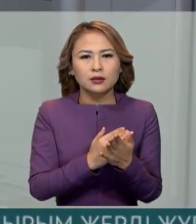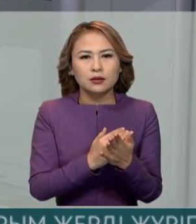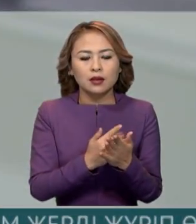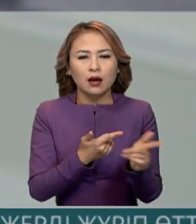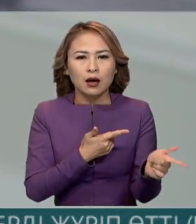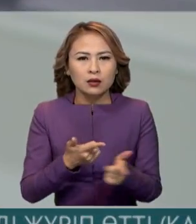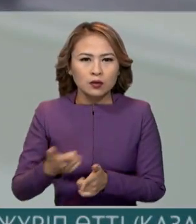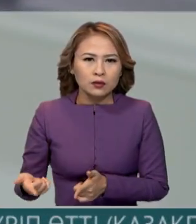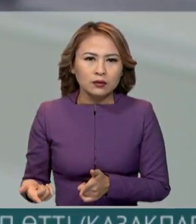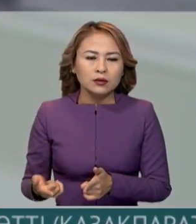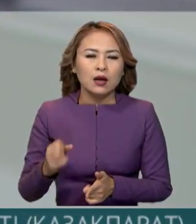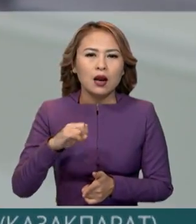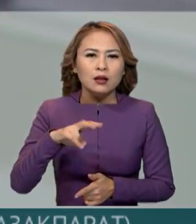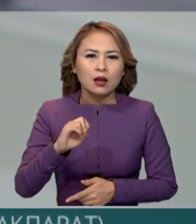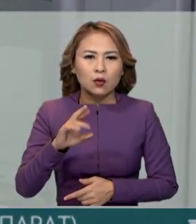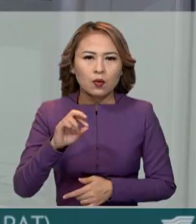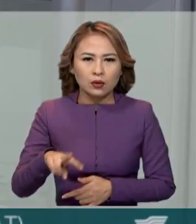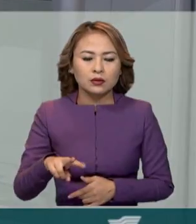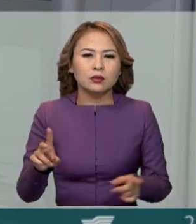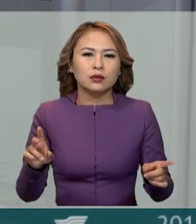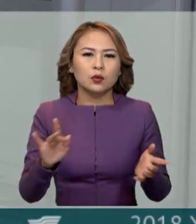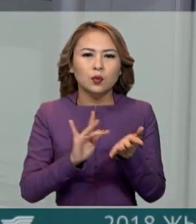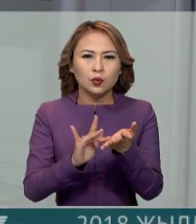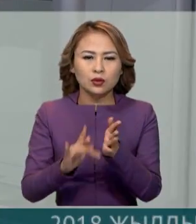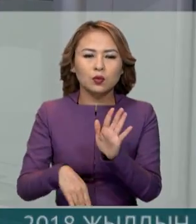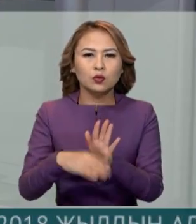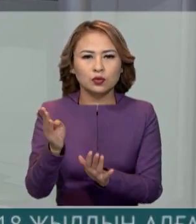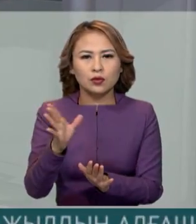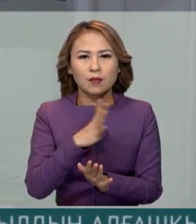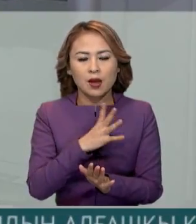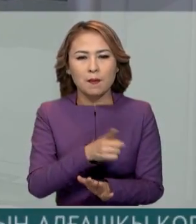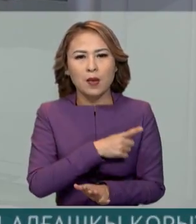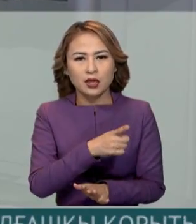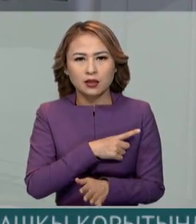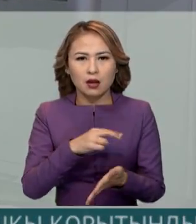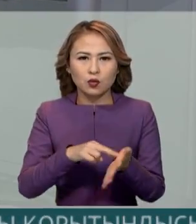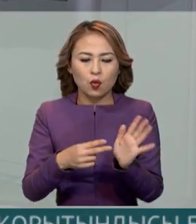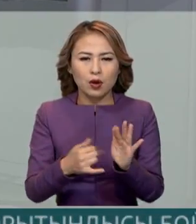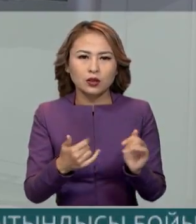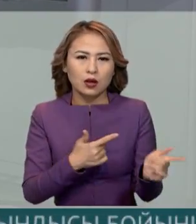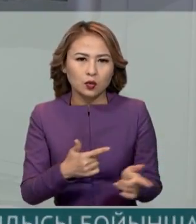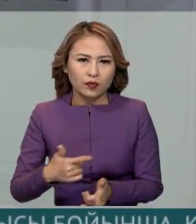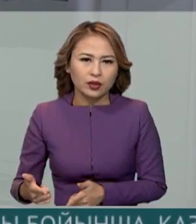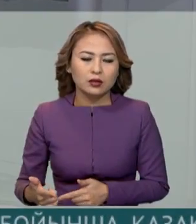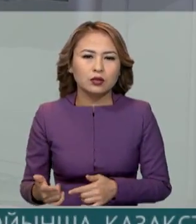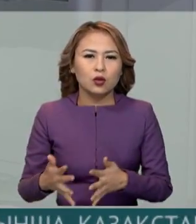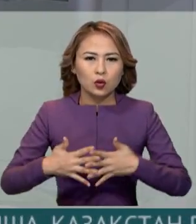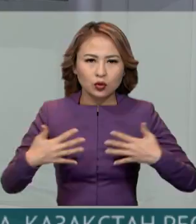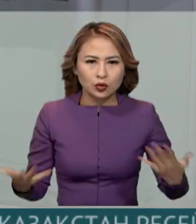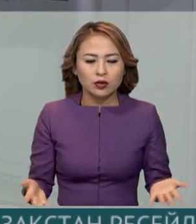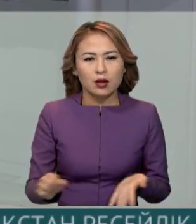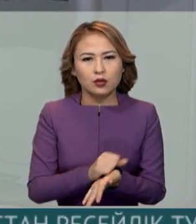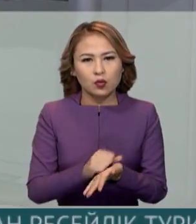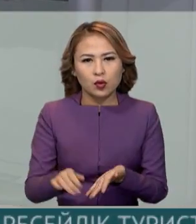әзірлеу аясында Алакөл көліндегі туризмді дамыту бойынша мастер жоспар дайындап жатырмыз. Бұл үлкен